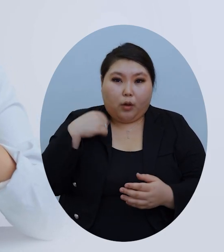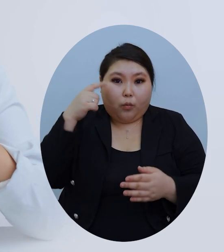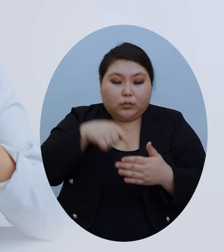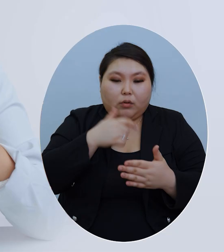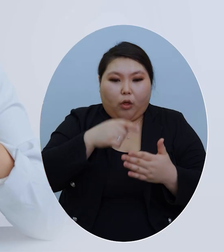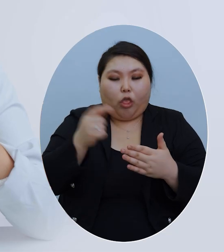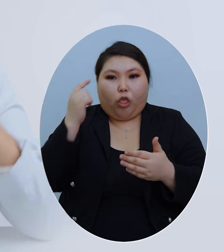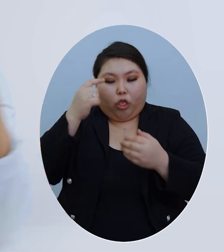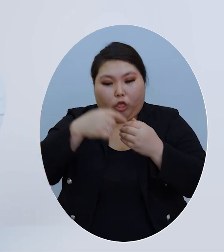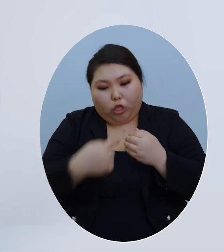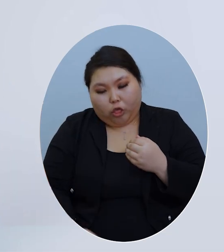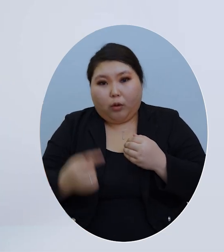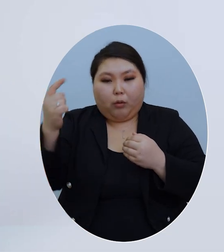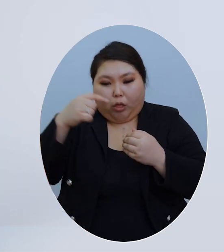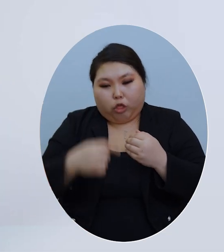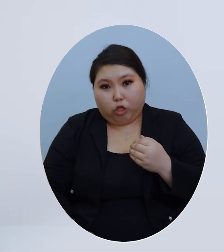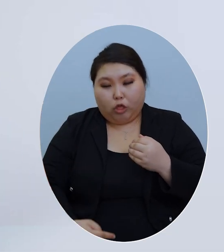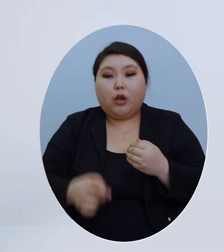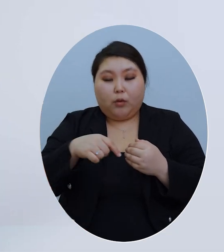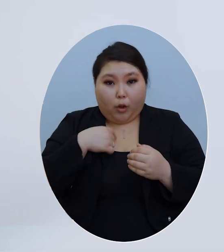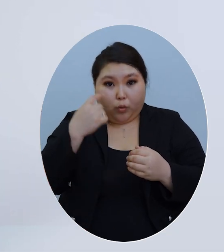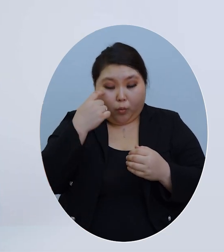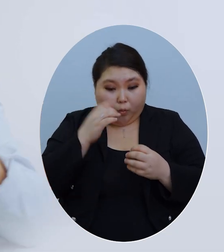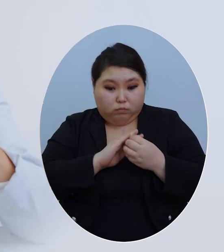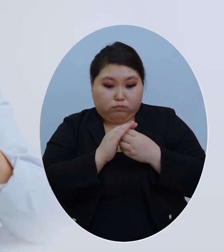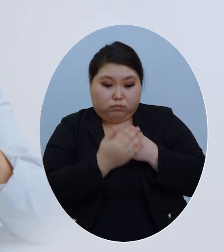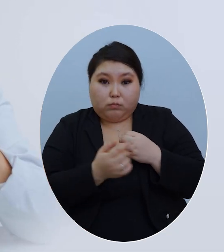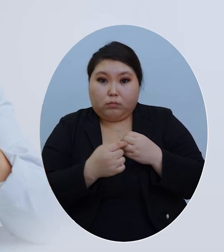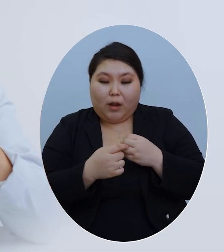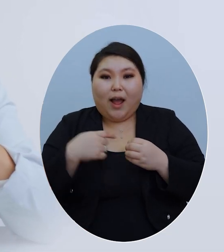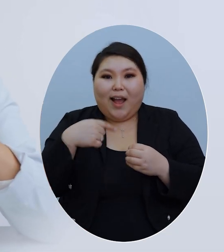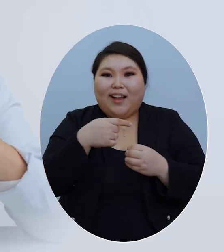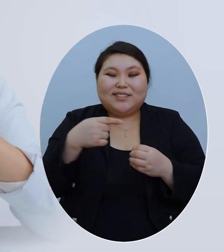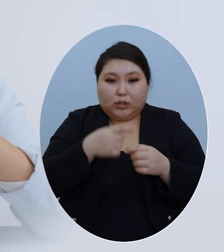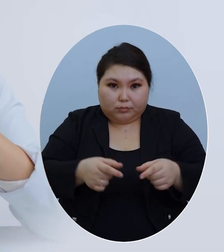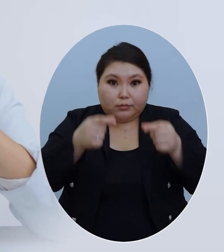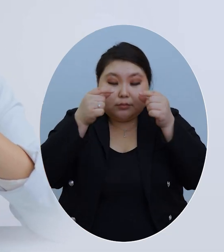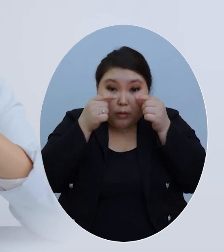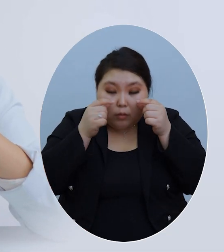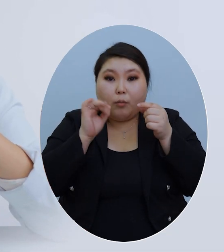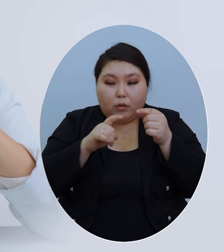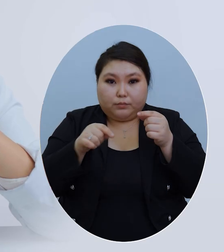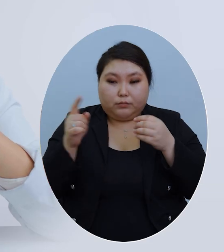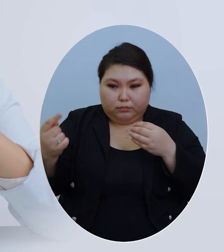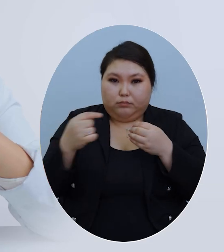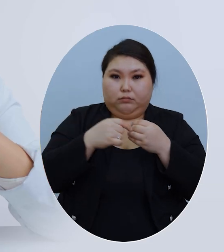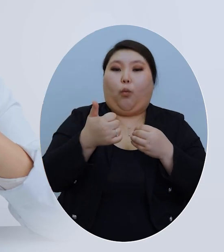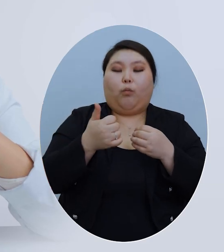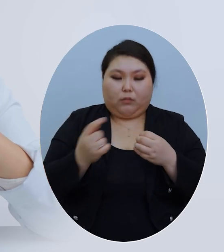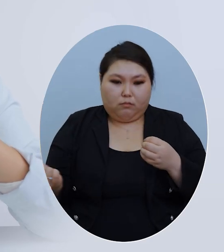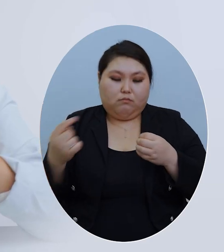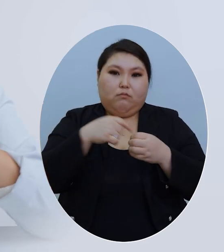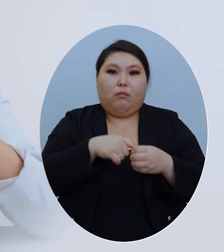Энэ үед бид нүдний урд хэсэгт хасах шилийг барьж өгснөөр түүнийг цааш нь торлог бүрхүүл дээр аваачж өгдөг.